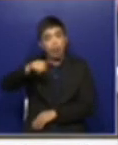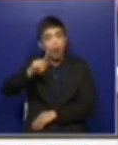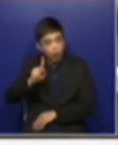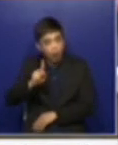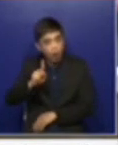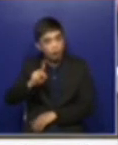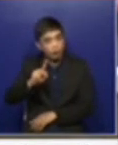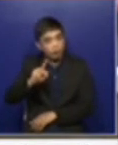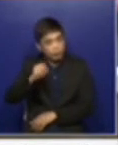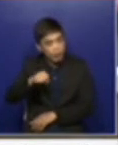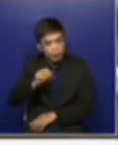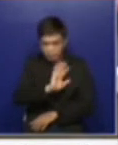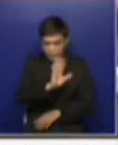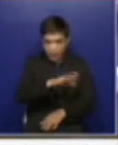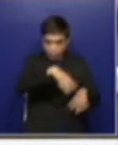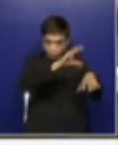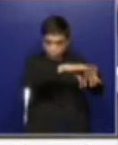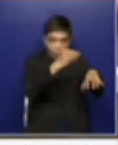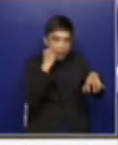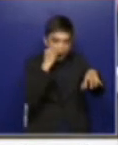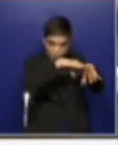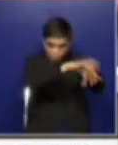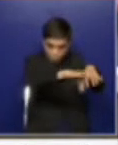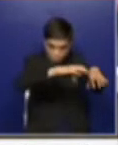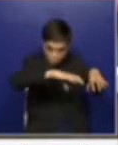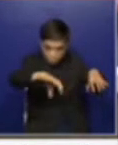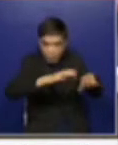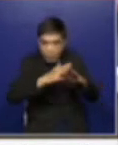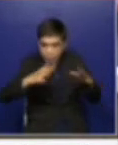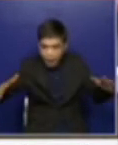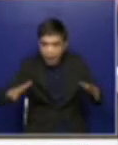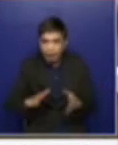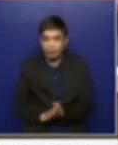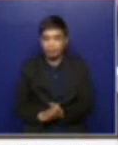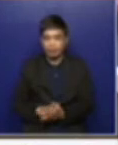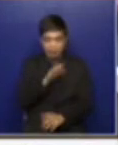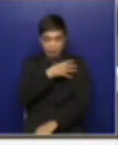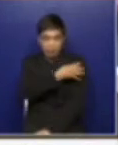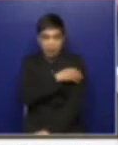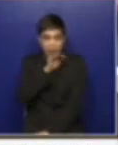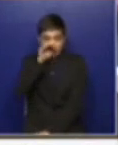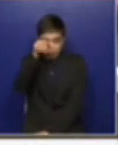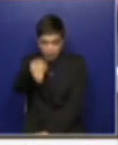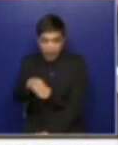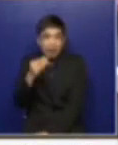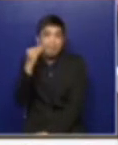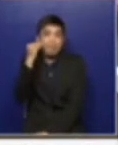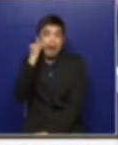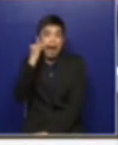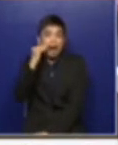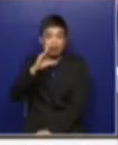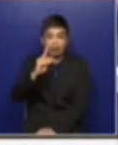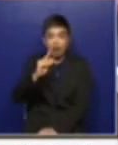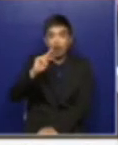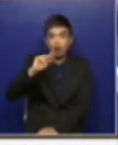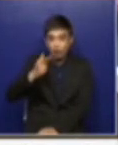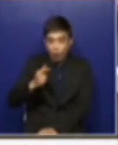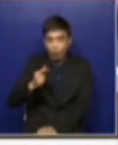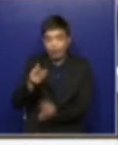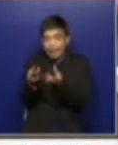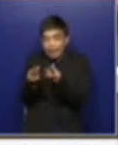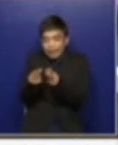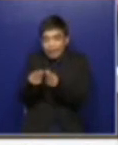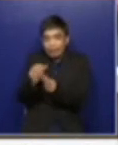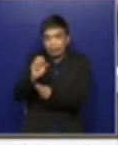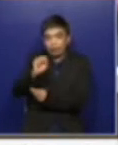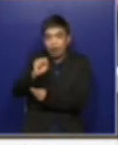ไรจะยอมรับความจริงกันเทศบาลต่างๆรวมทั้งเทศบาลเมืองบ้านดุงที่ผมอยู่เนี่ยเป็นที่สปก.มีตึกราม